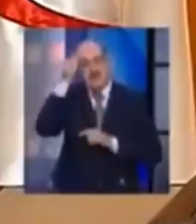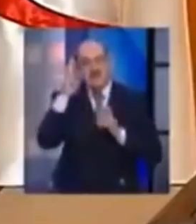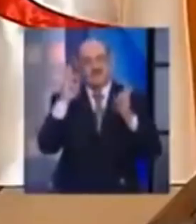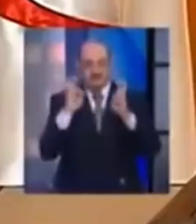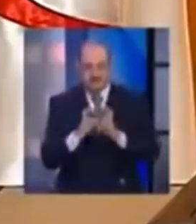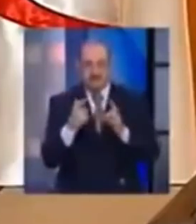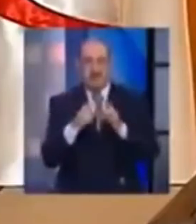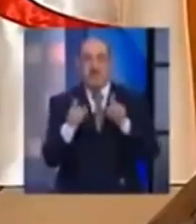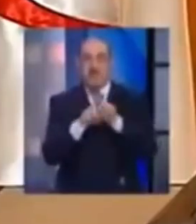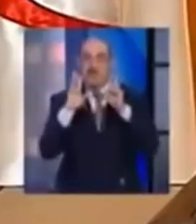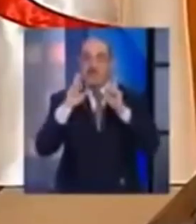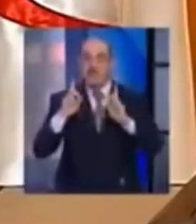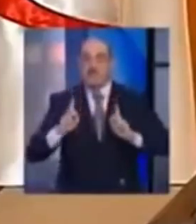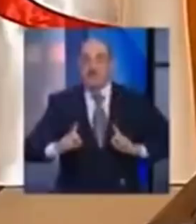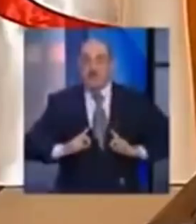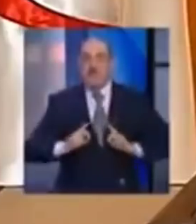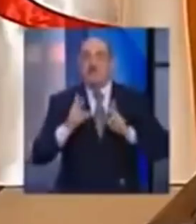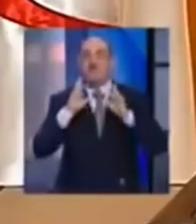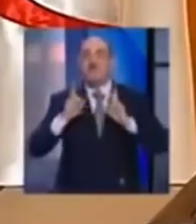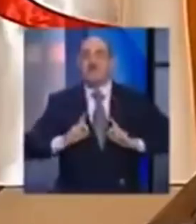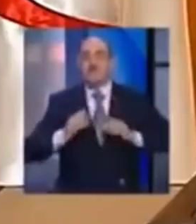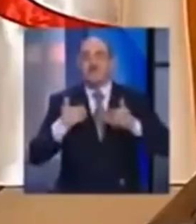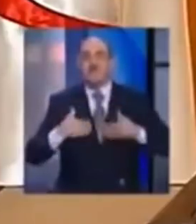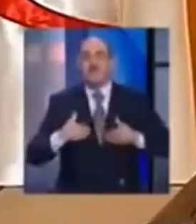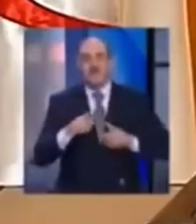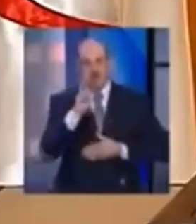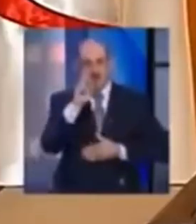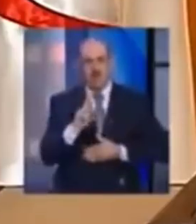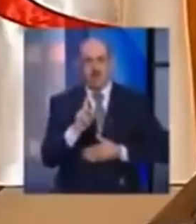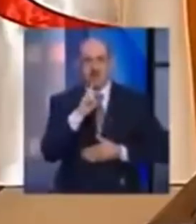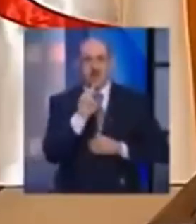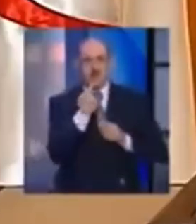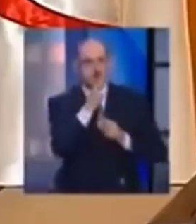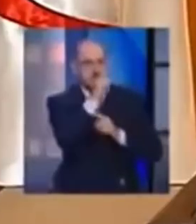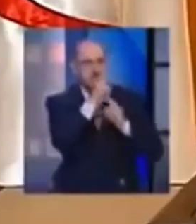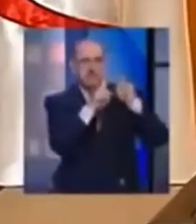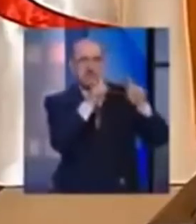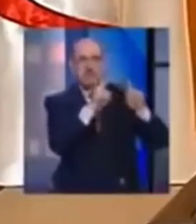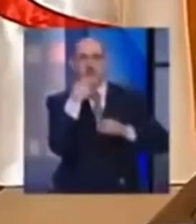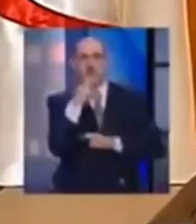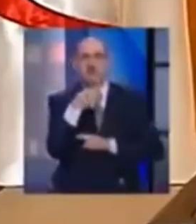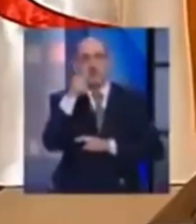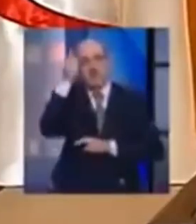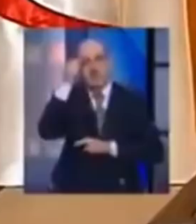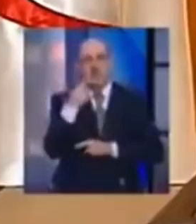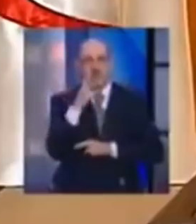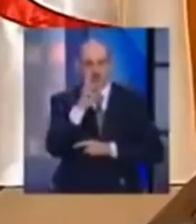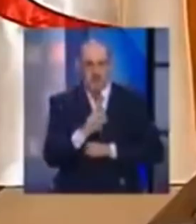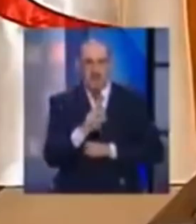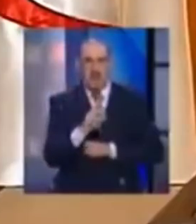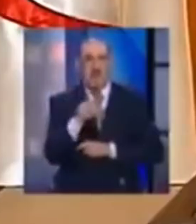البرلمان حتى يحاسبوا ويتعلموا يحاسبوا، ولكن باش يحاسبوا لازم برلمان